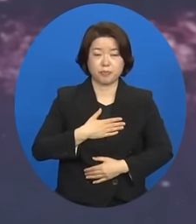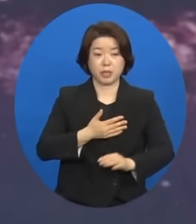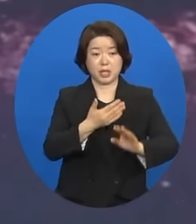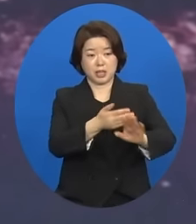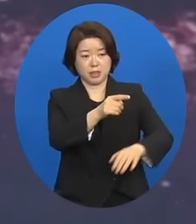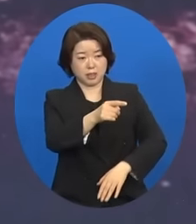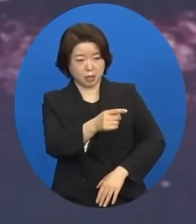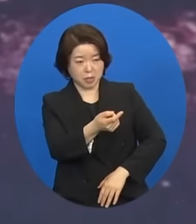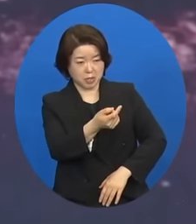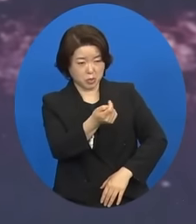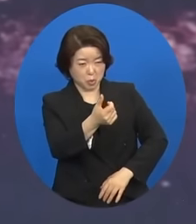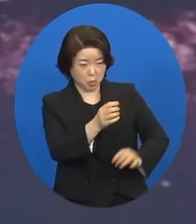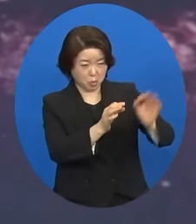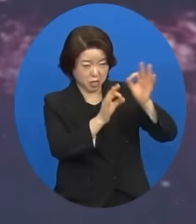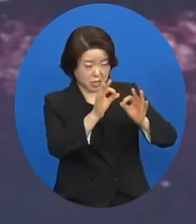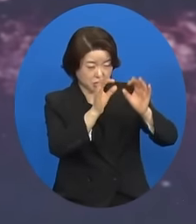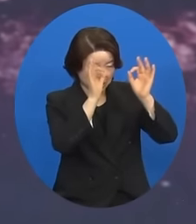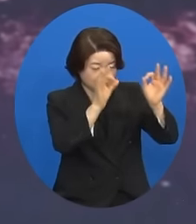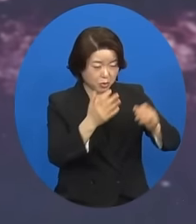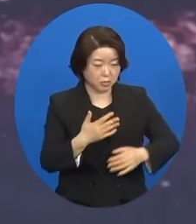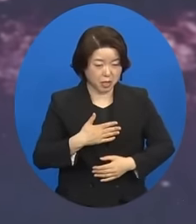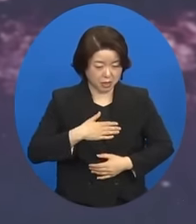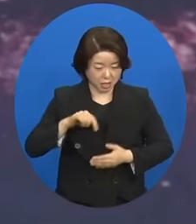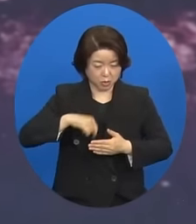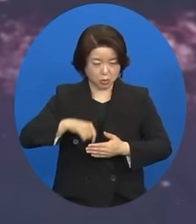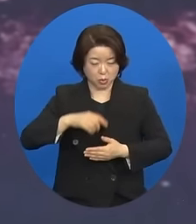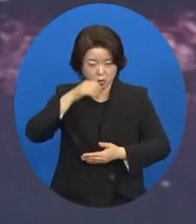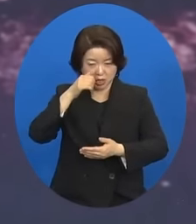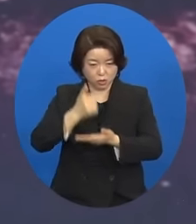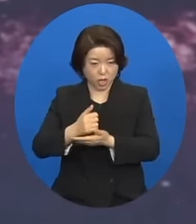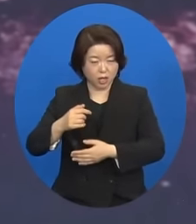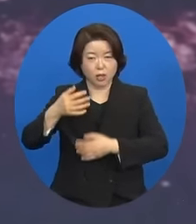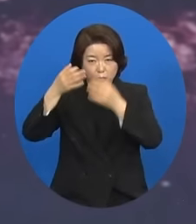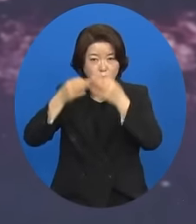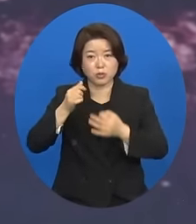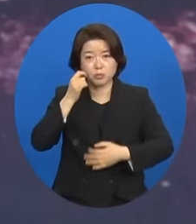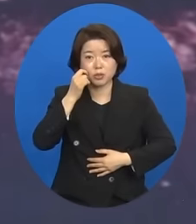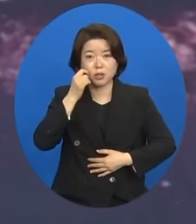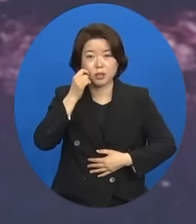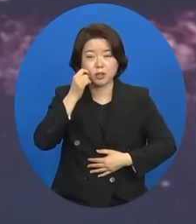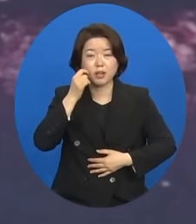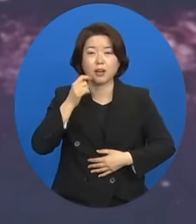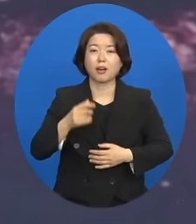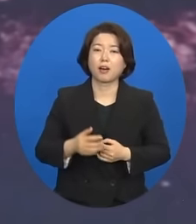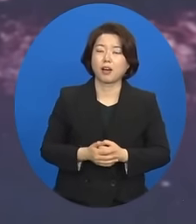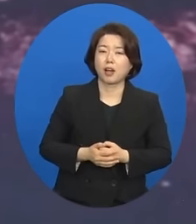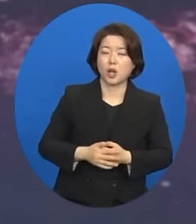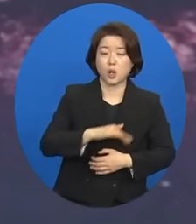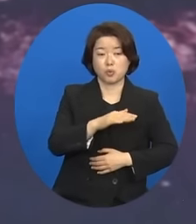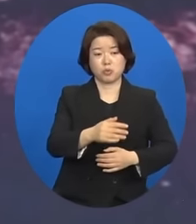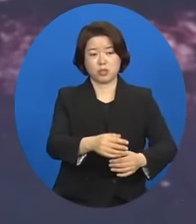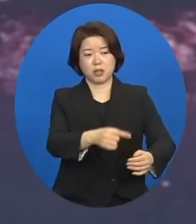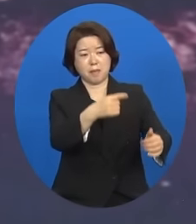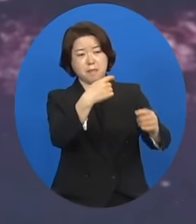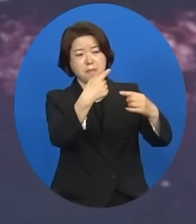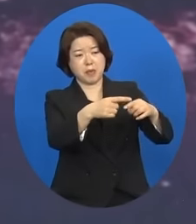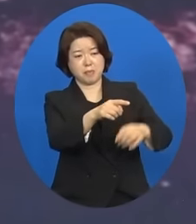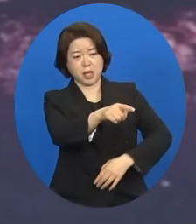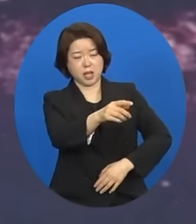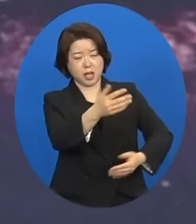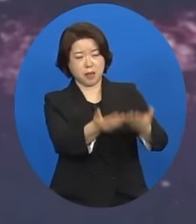티는 보지만 우리 안에 들를 보지 못합니다 리가 비판하는 그